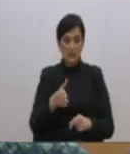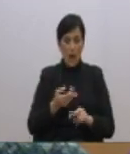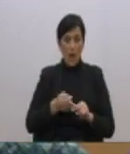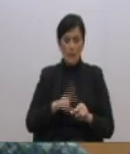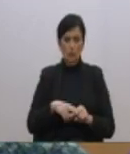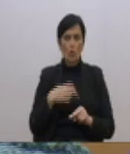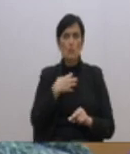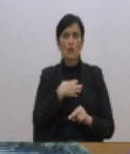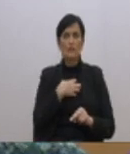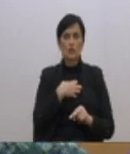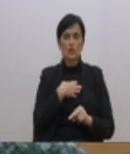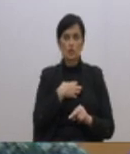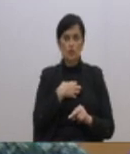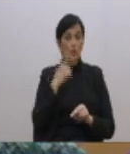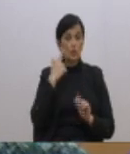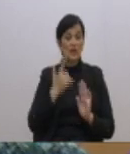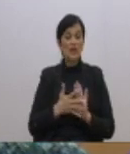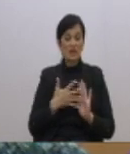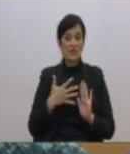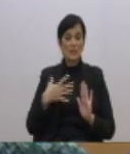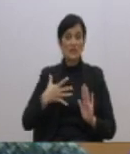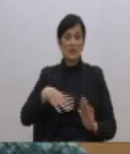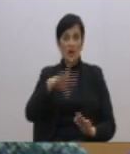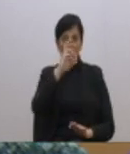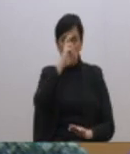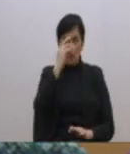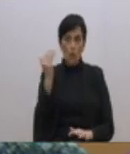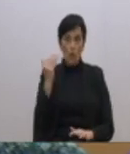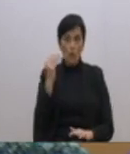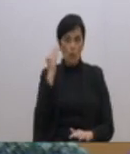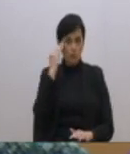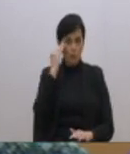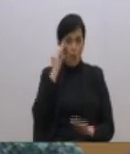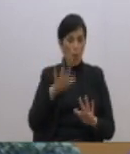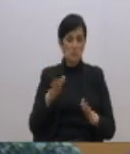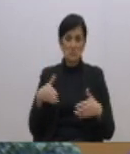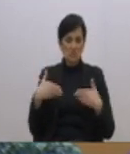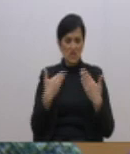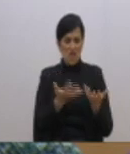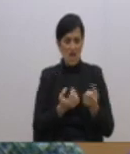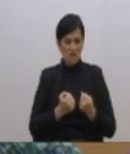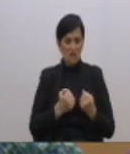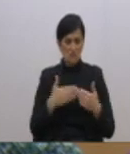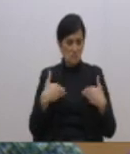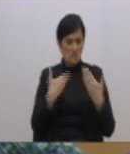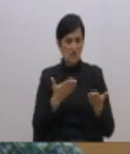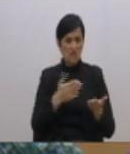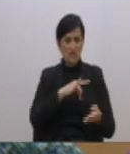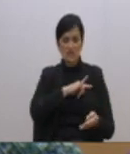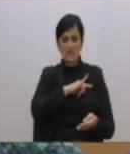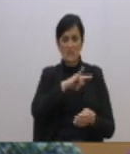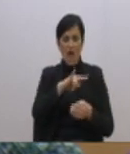ძალიან მნიშვნელოვანია და პრინციპში გასაგებია საქართველოს ხელისუფლების პოზიცია, რომელმაც მიესალმა ავიამიმოსვლის